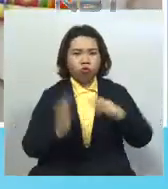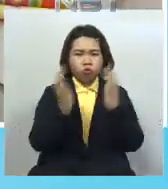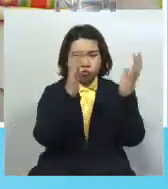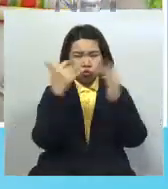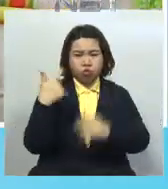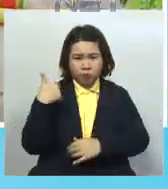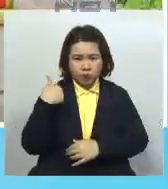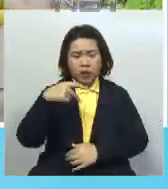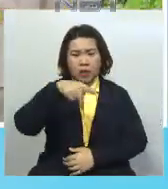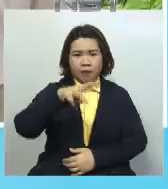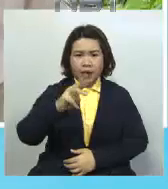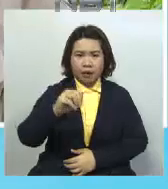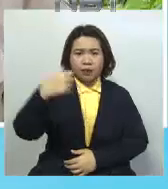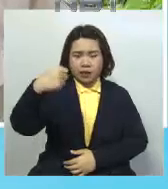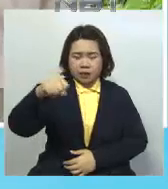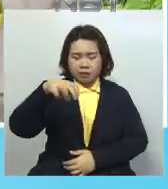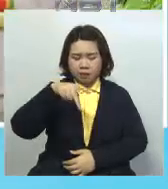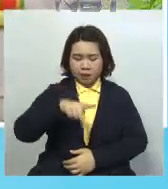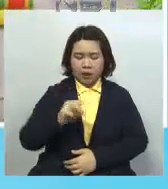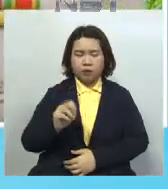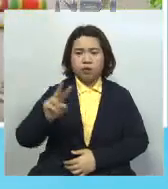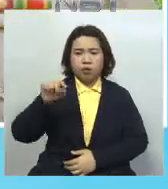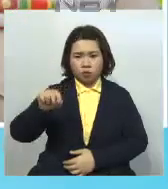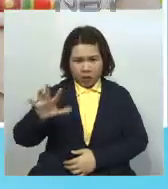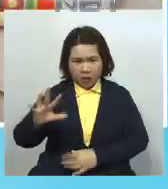ค่า PM 10แล้วก็ PM 2.5 ครับ